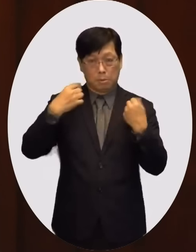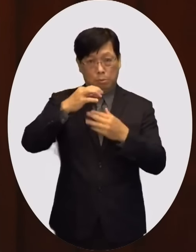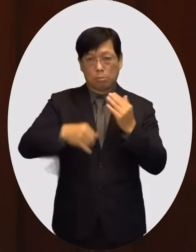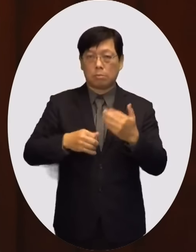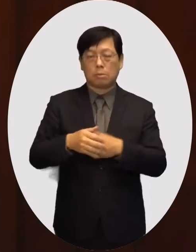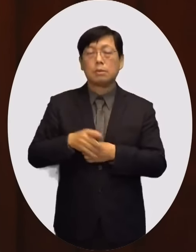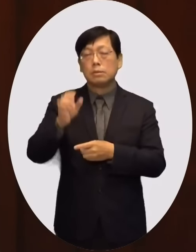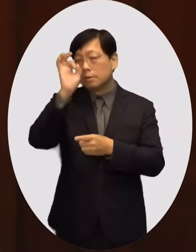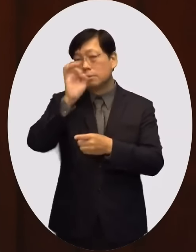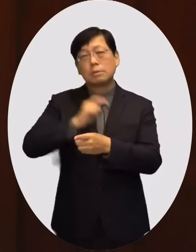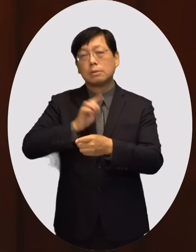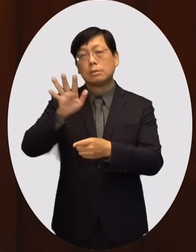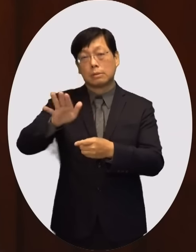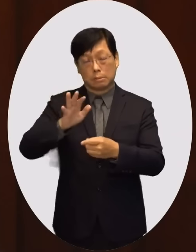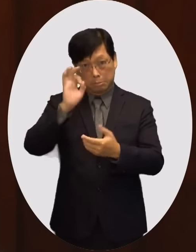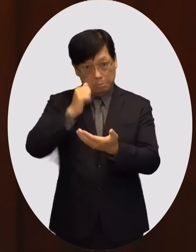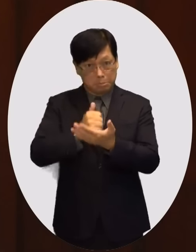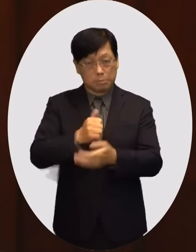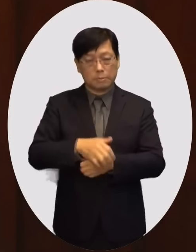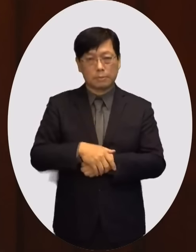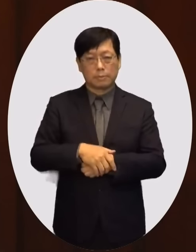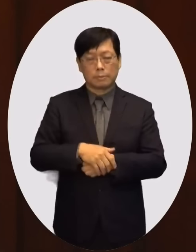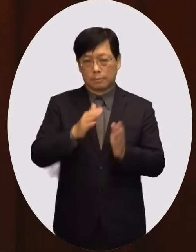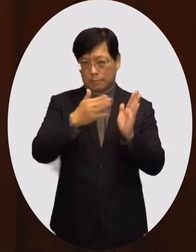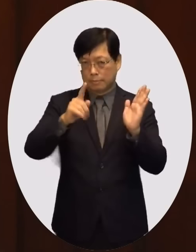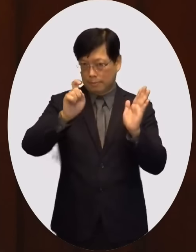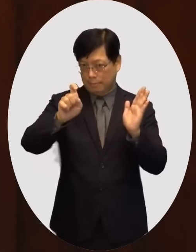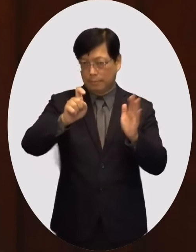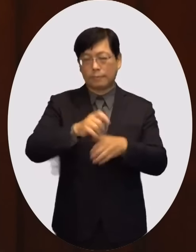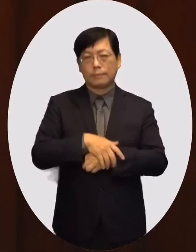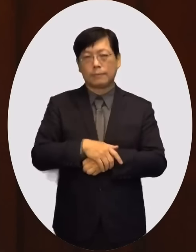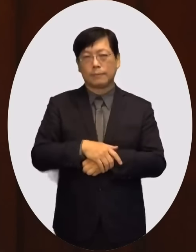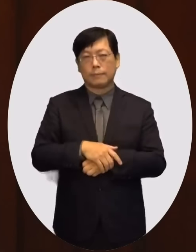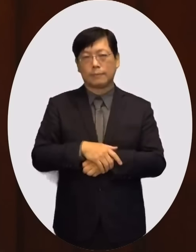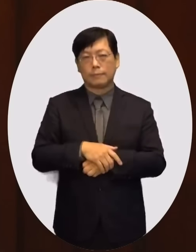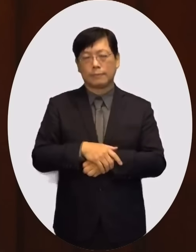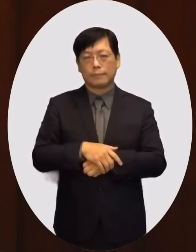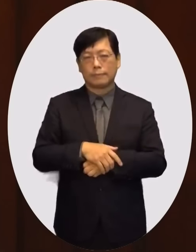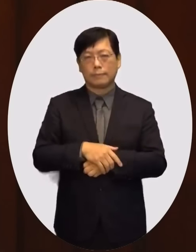您找一下您的答辩书，找到了吗？好哦，第十页。